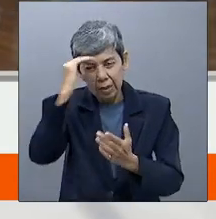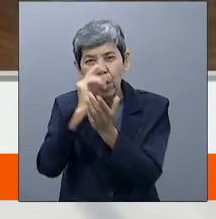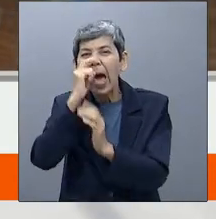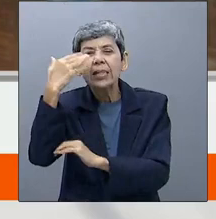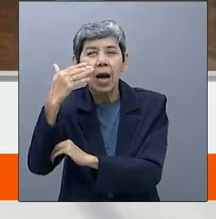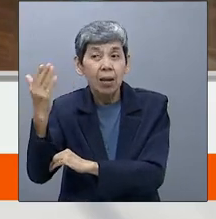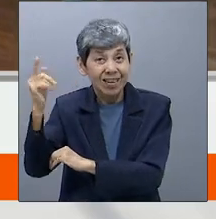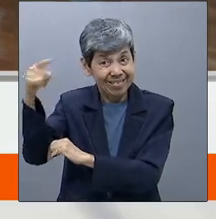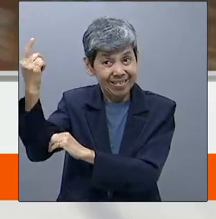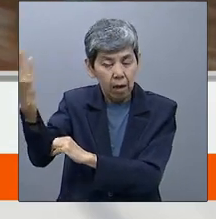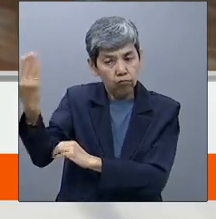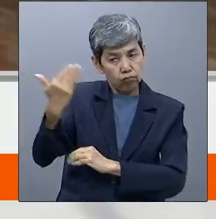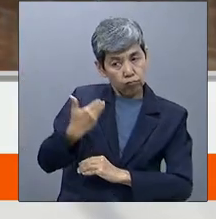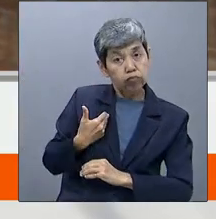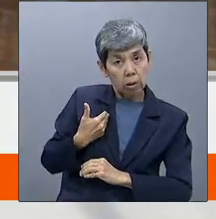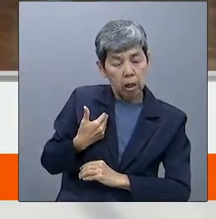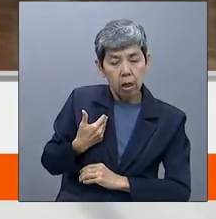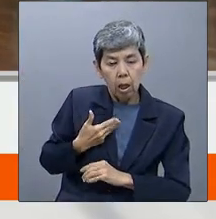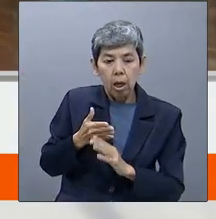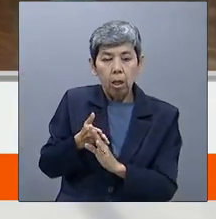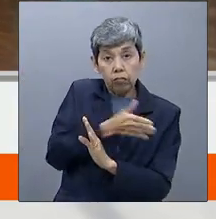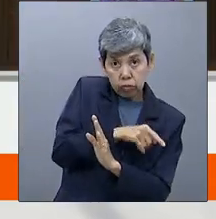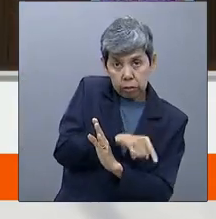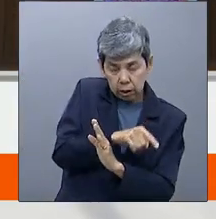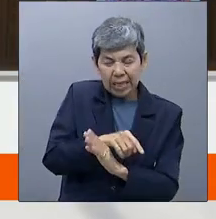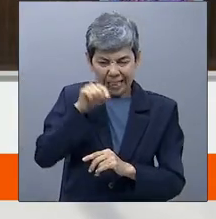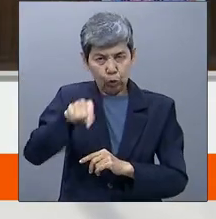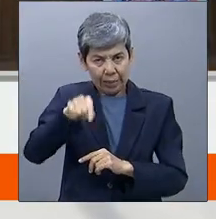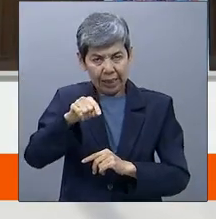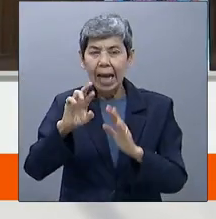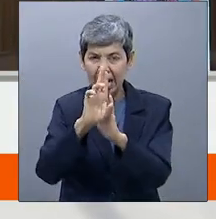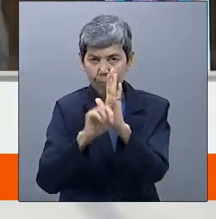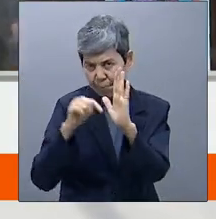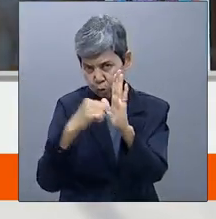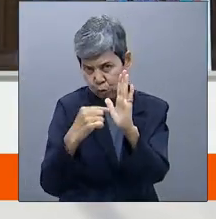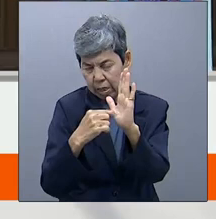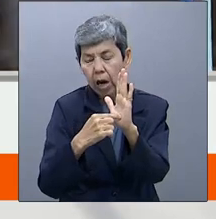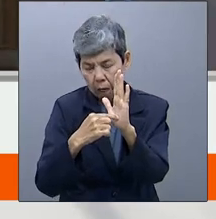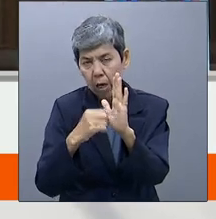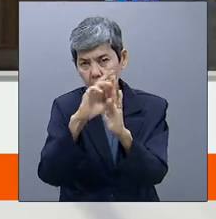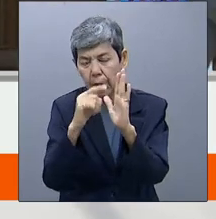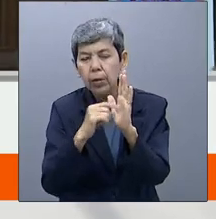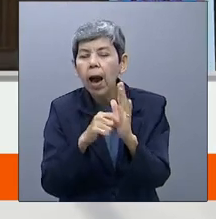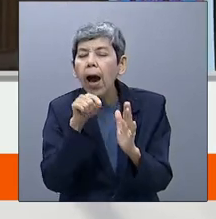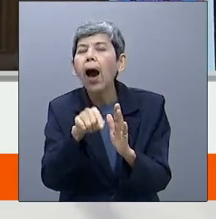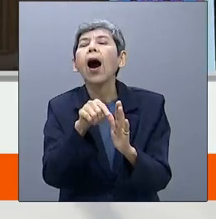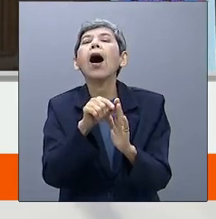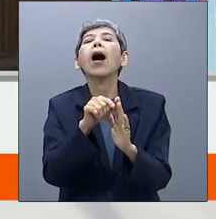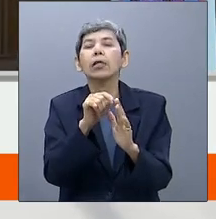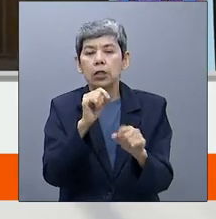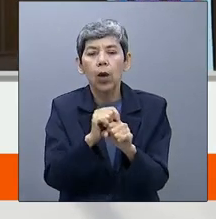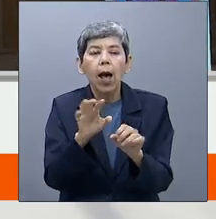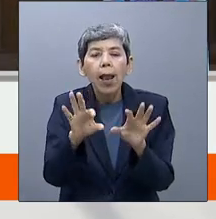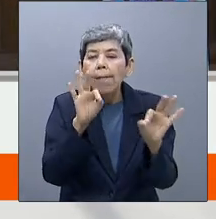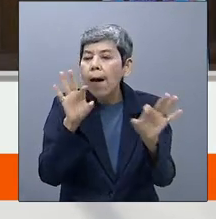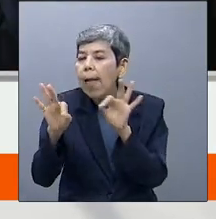ผมนะหรือแม้กระทั่งหลังผมนะก็จะเอาตรงเนี้ยนะเป็นช่องว่างสำหรับรับบุคคลภายน